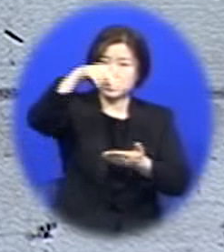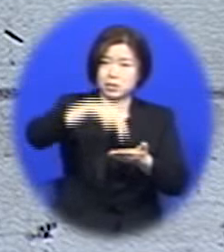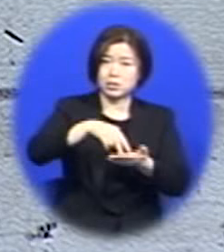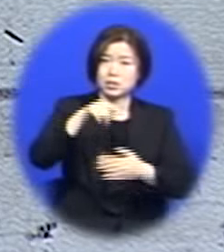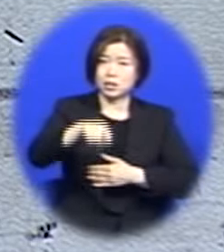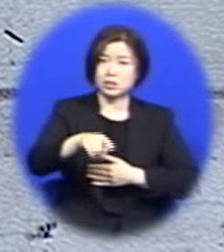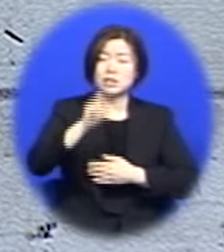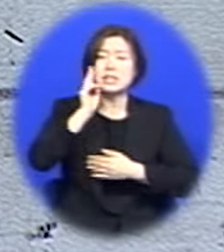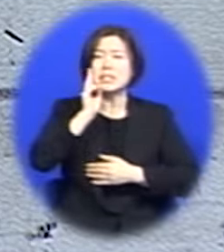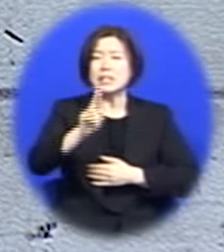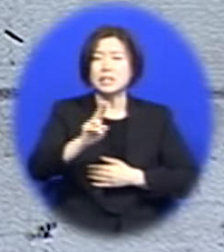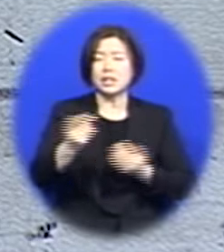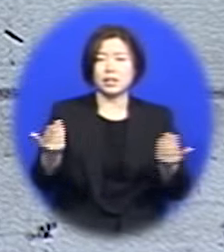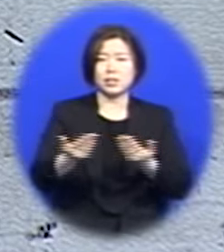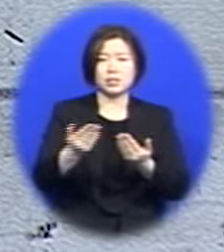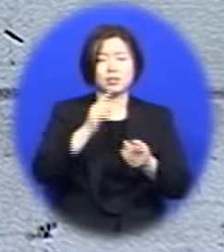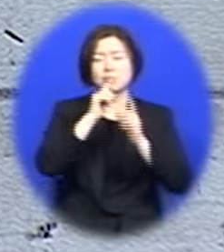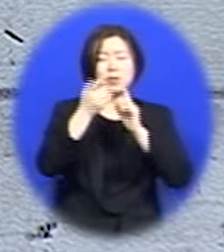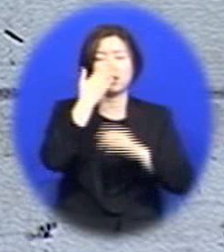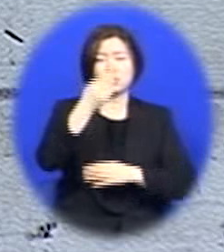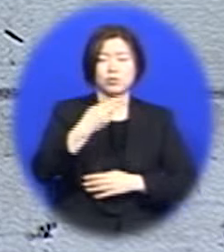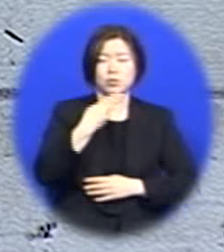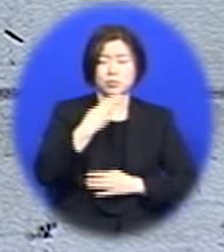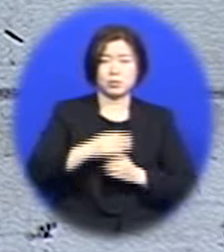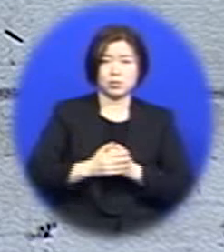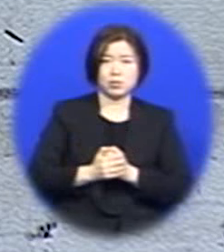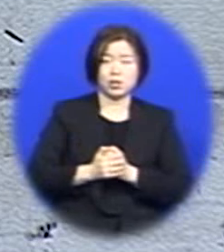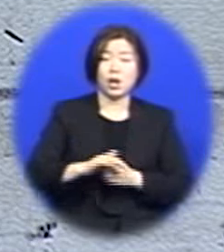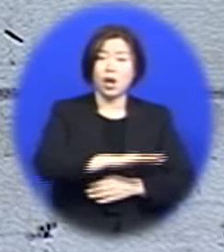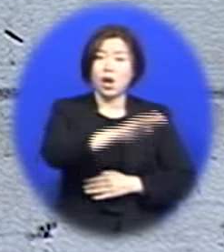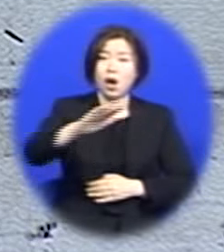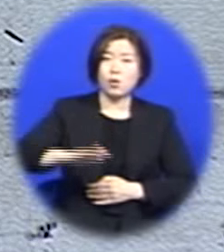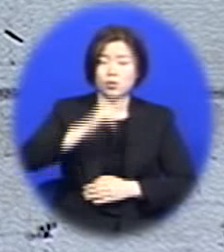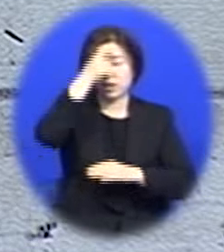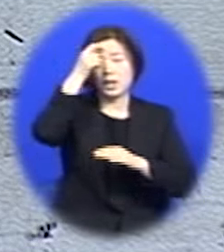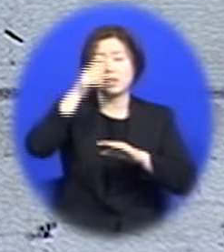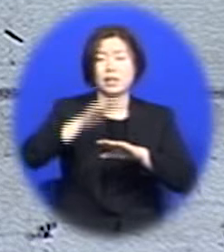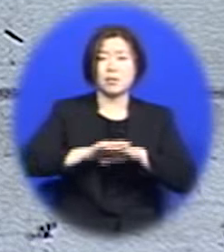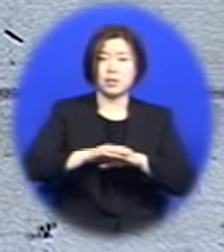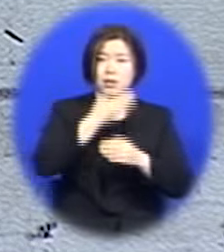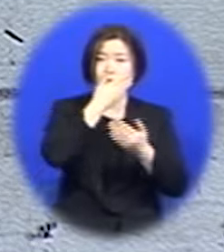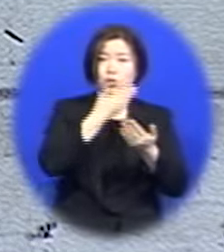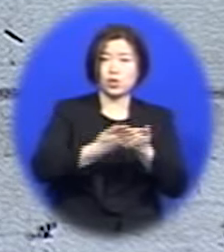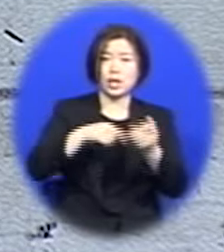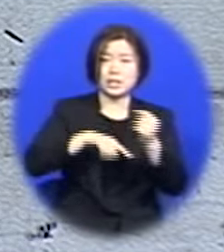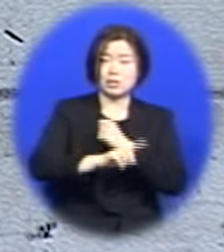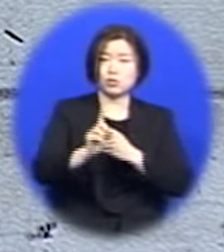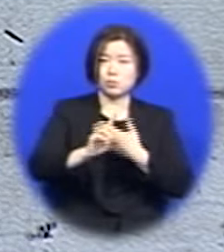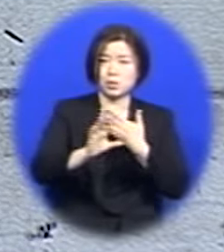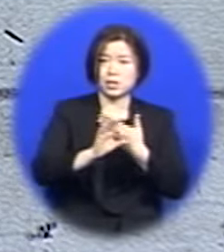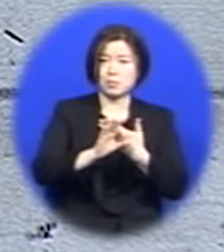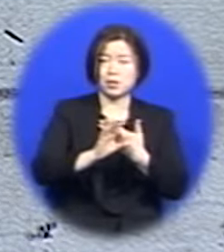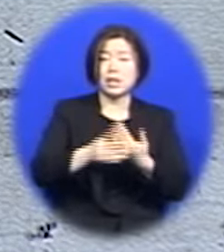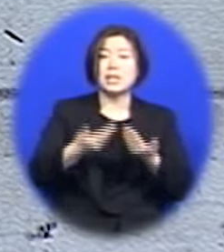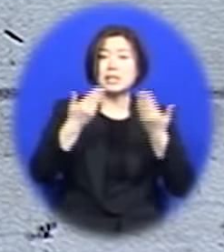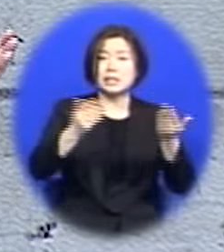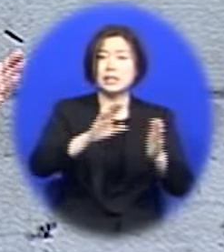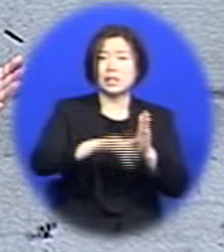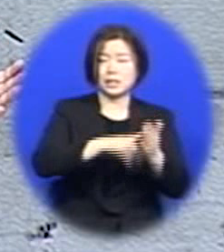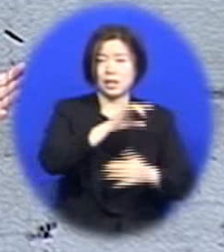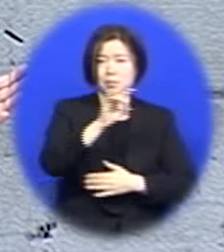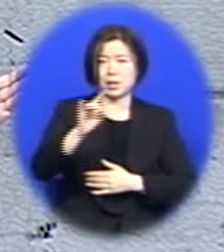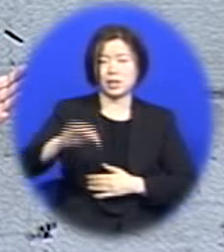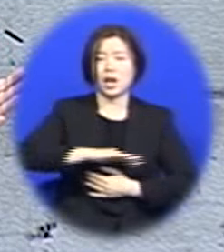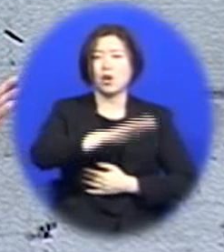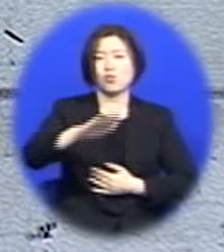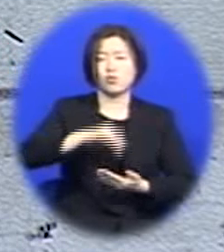끔찍함은 말할 수가 없습니다. 여러분 우리가 예배가 귀한 것은 예배 드릴 때마다 우리의 죄가